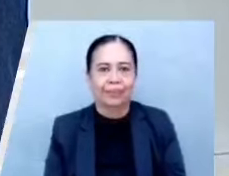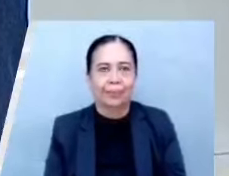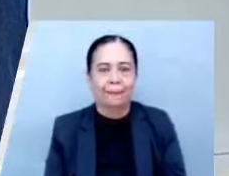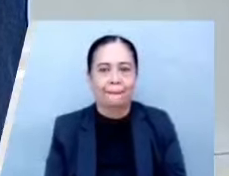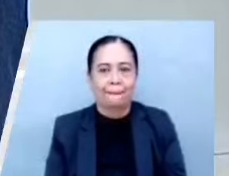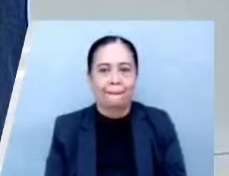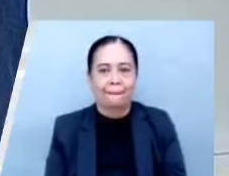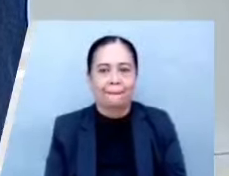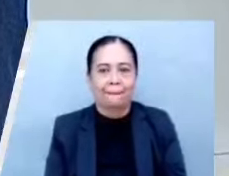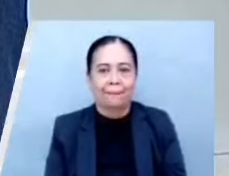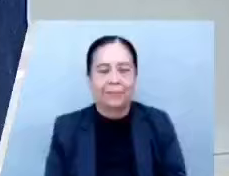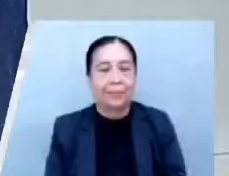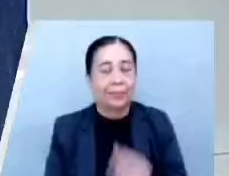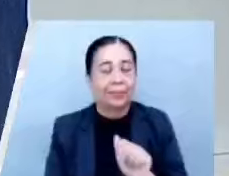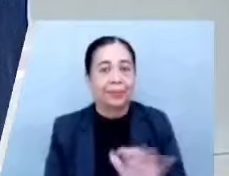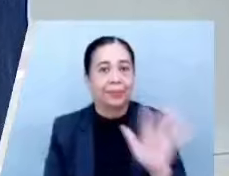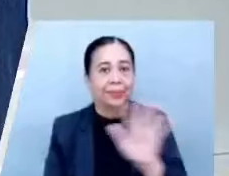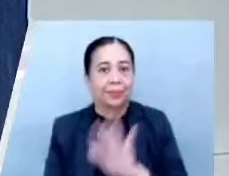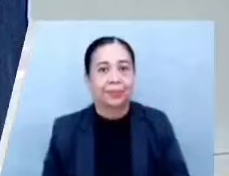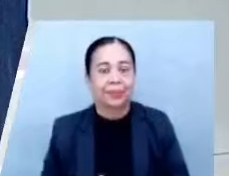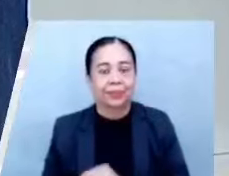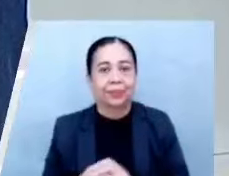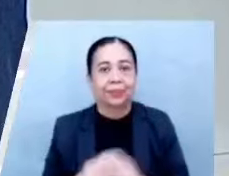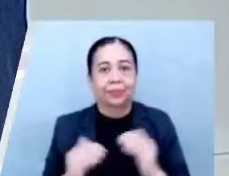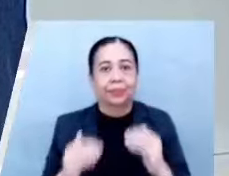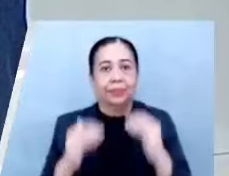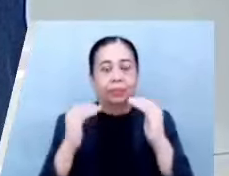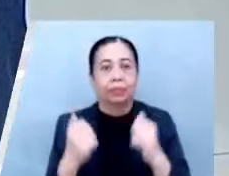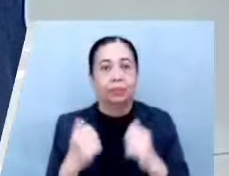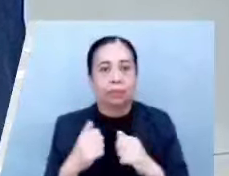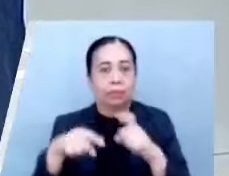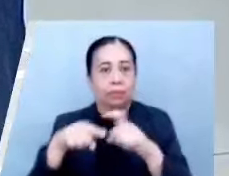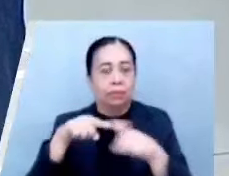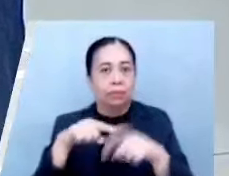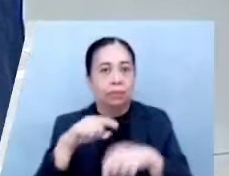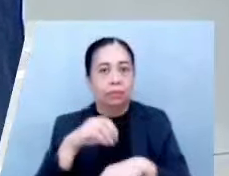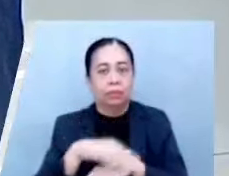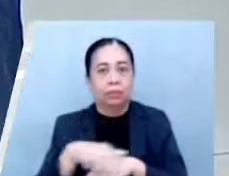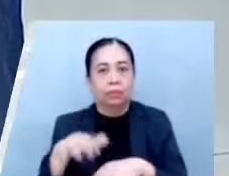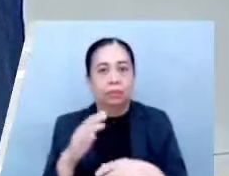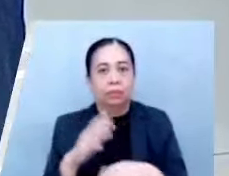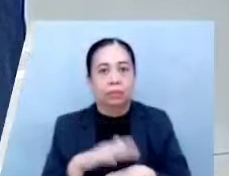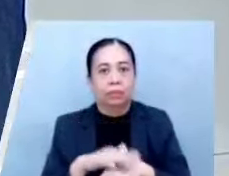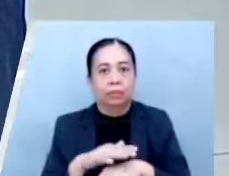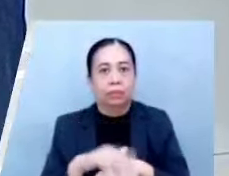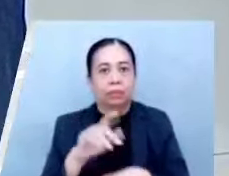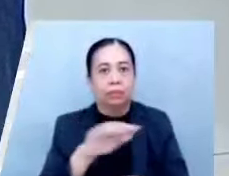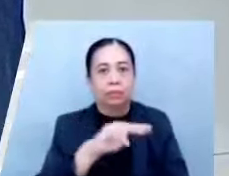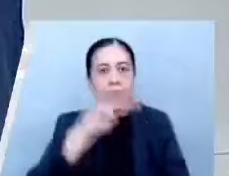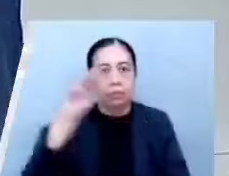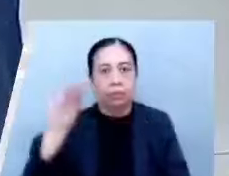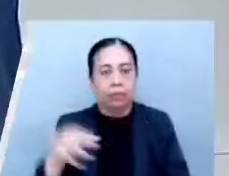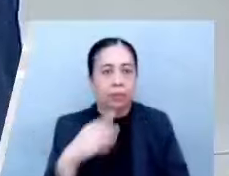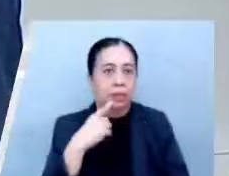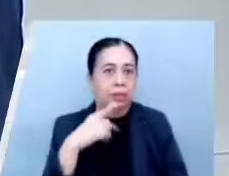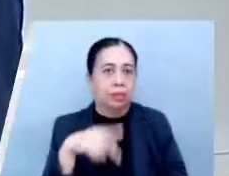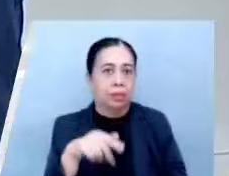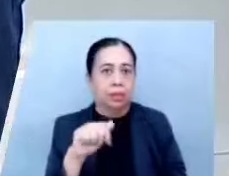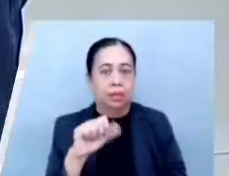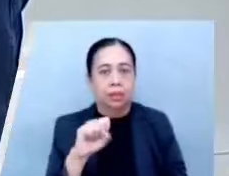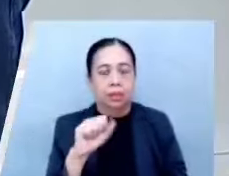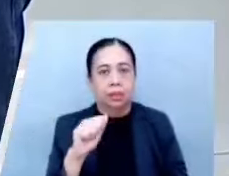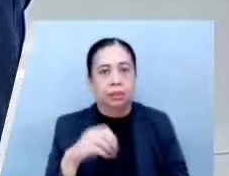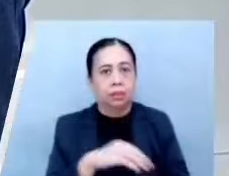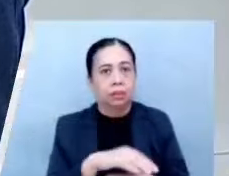Magandang umaga mga kapuso, nakataas po ngayon ang thunderstorm advisory dito sa Metro Manila. Ayon sa PAGASA, apektado rin po niya ng